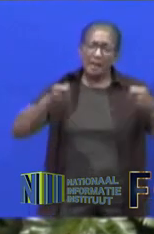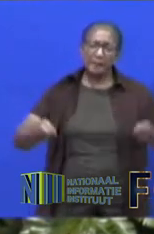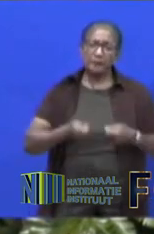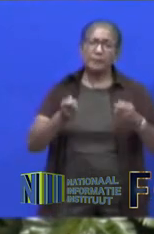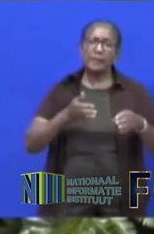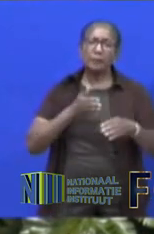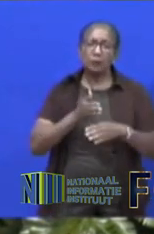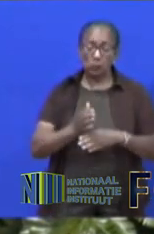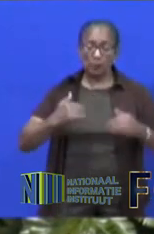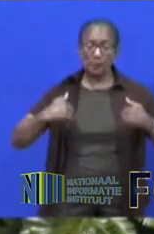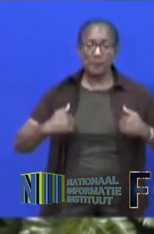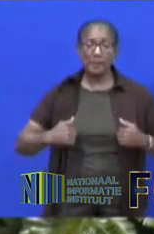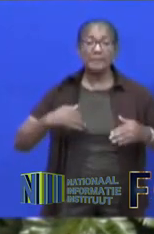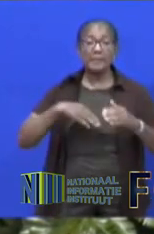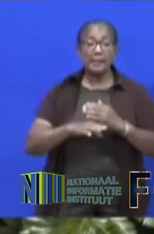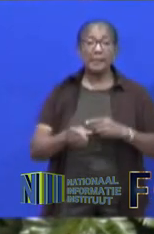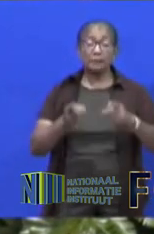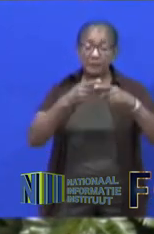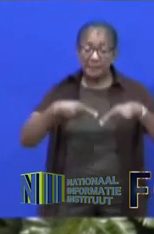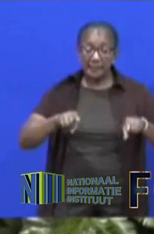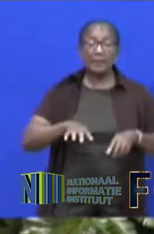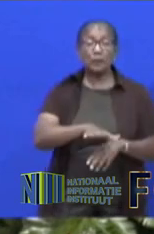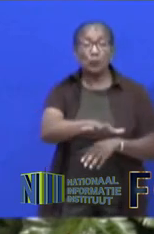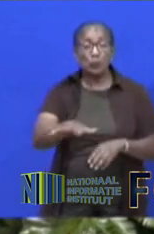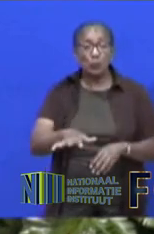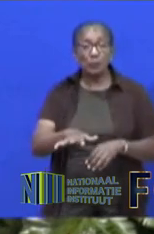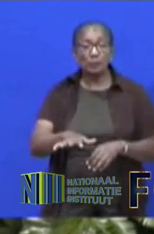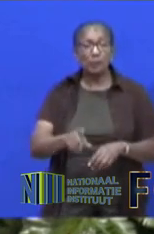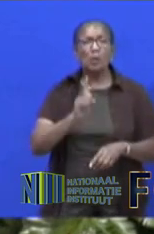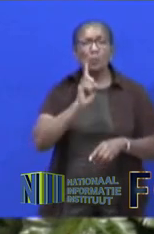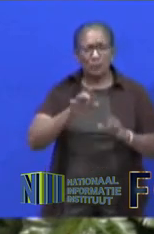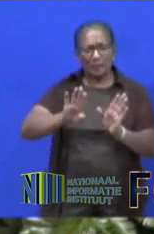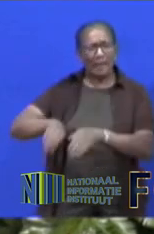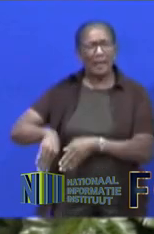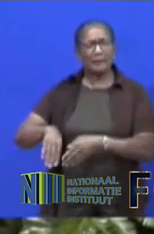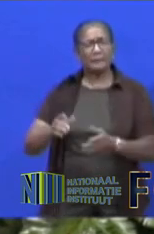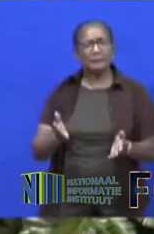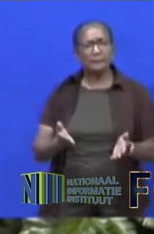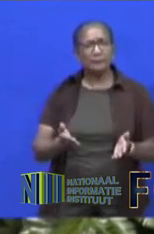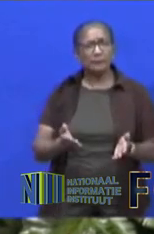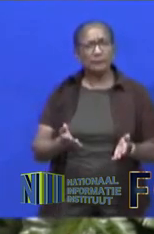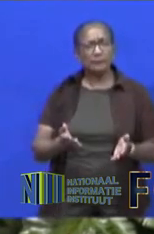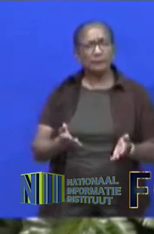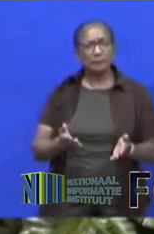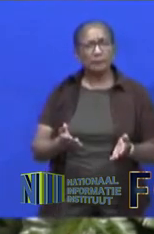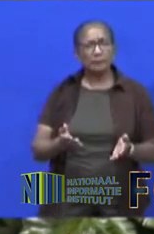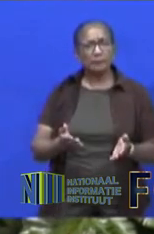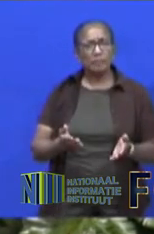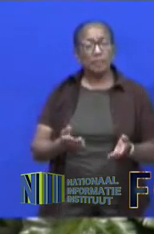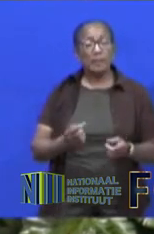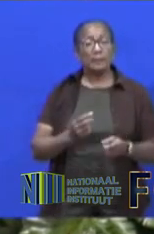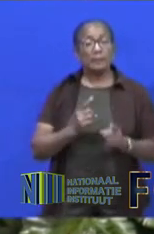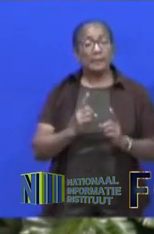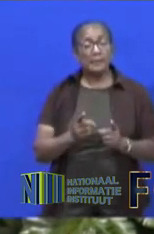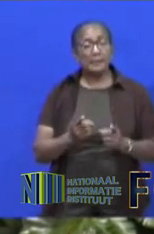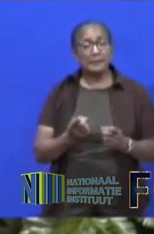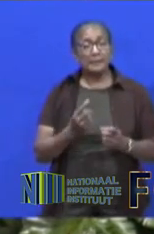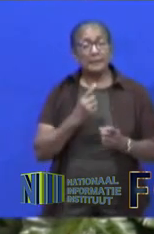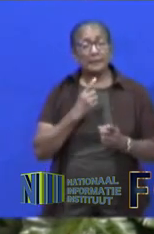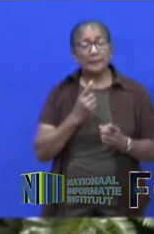activiteiten door de mensen in de diverse buurten achterwege worden gelaten. Het is